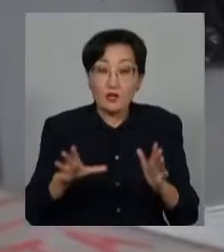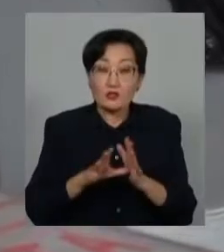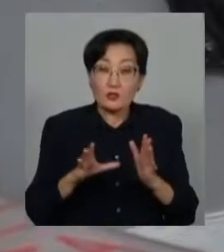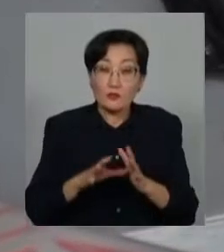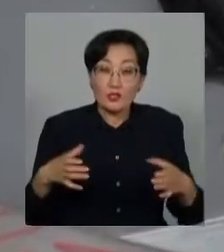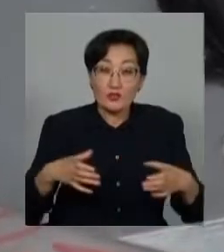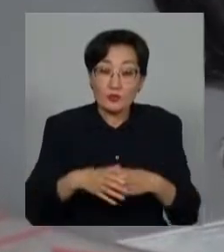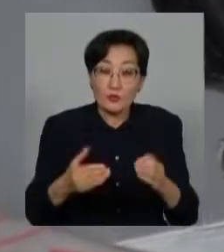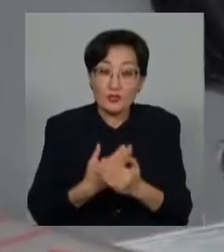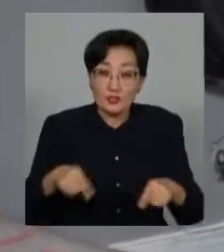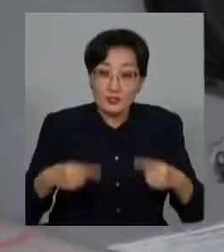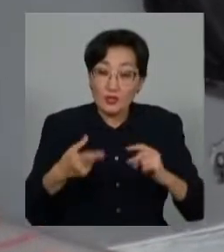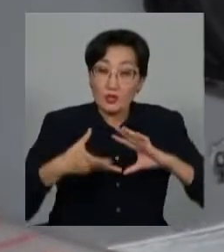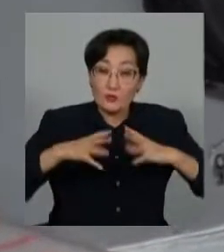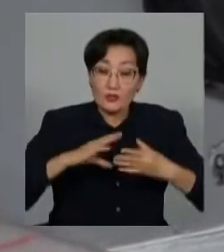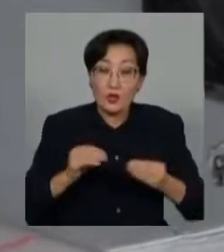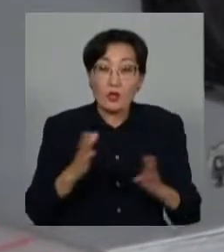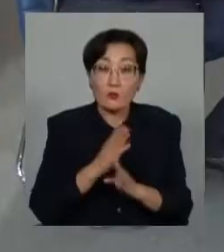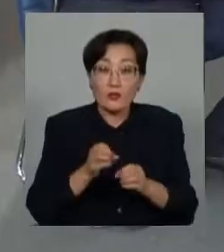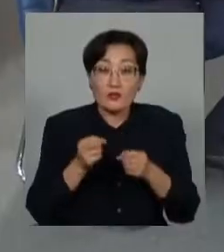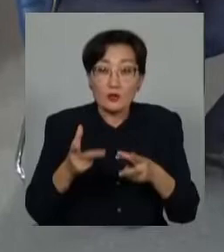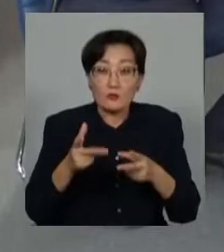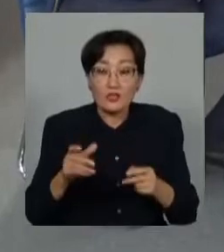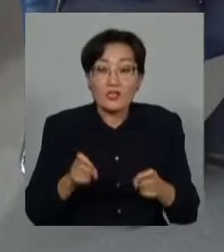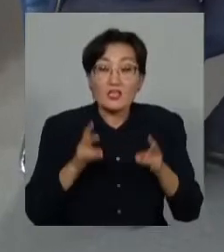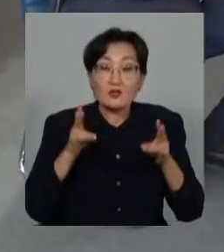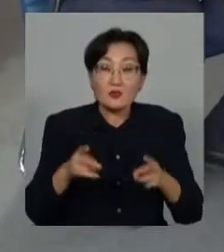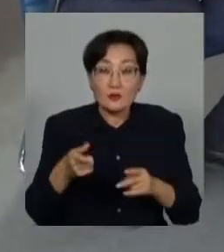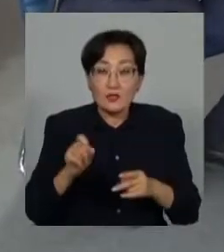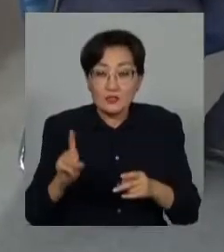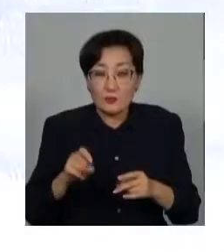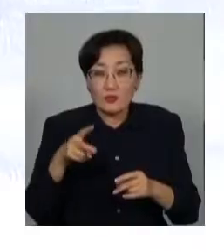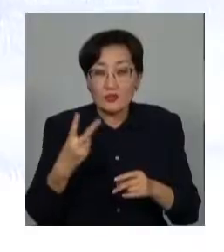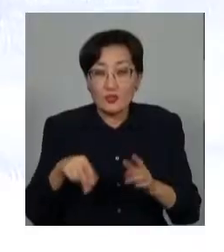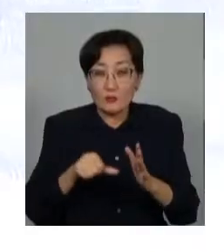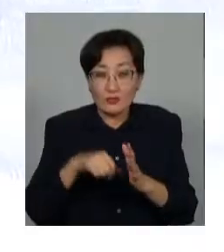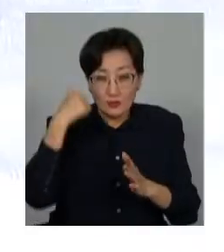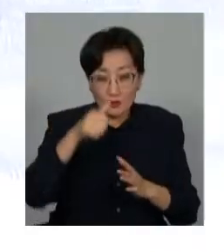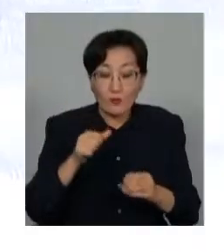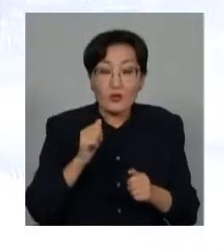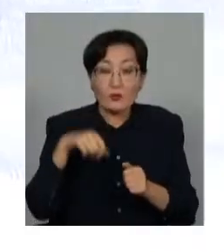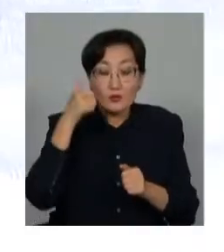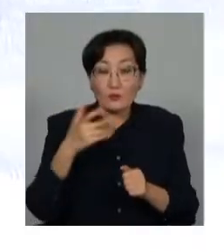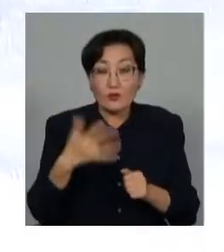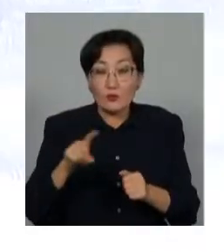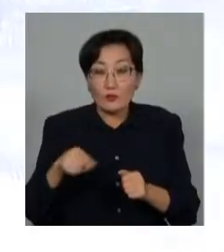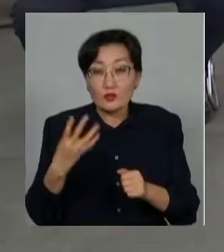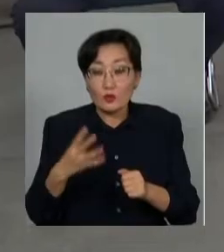жаңғырту нәтижесінде ауаға тарайтын зиянды қалдықтар 2026 жылға қарай жылына 50,4 мың